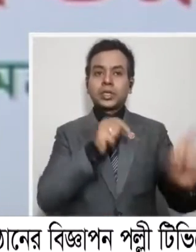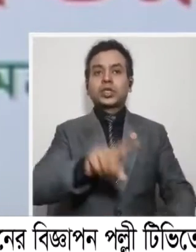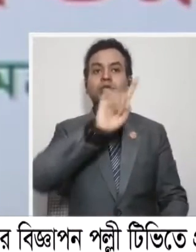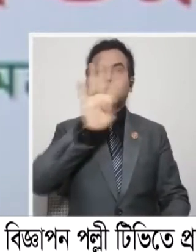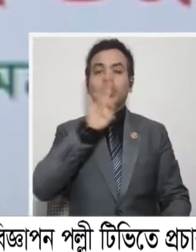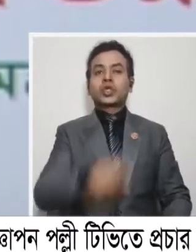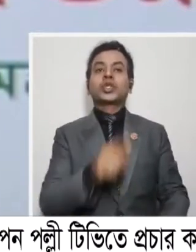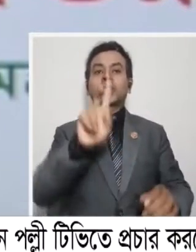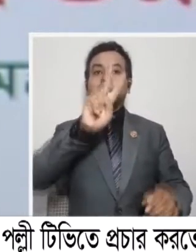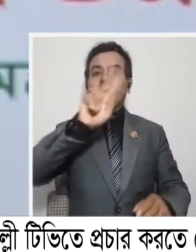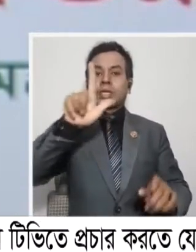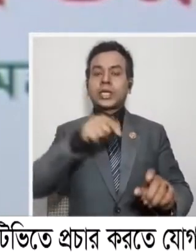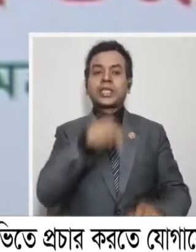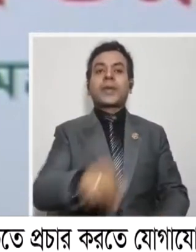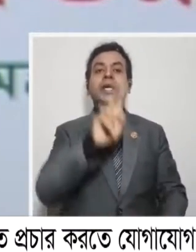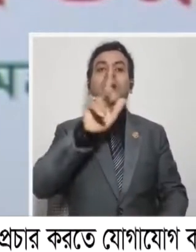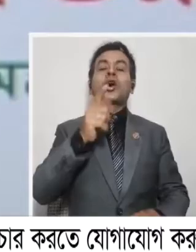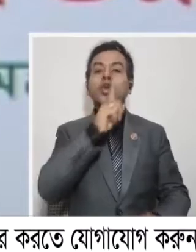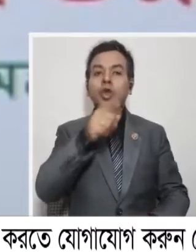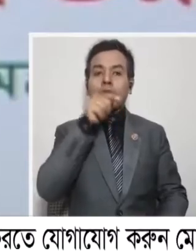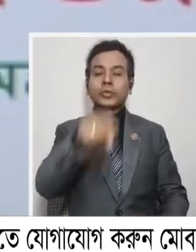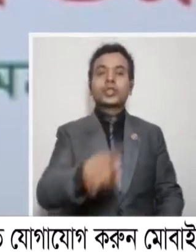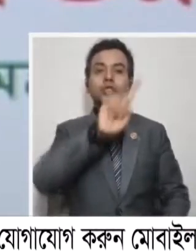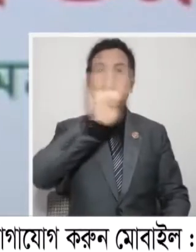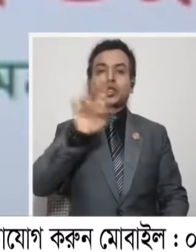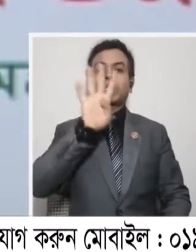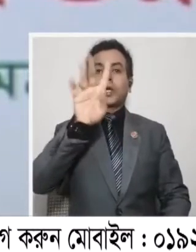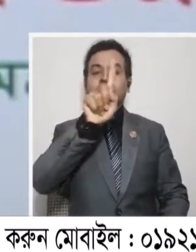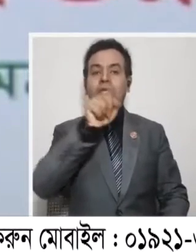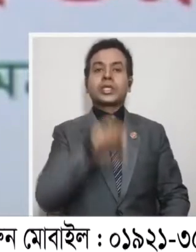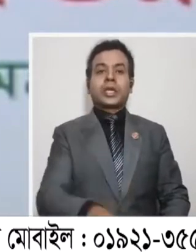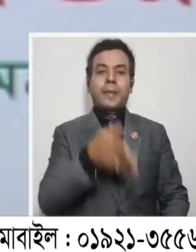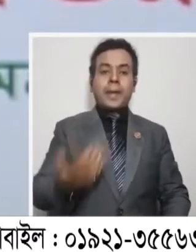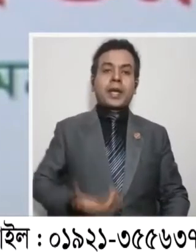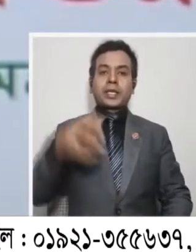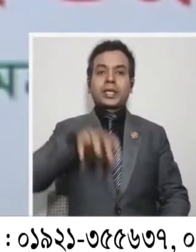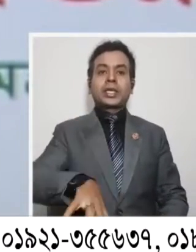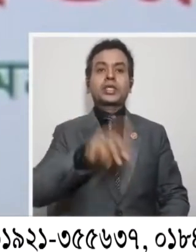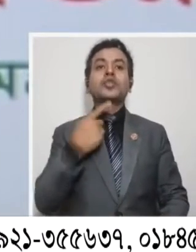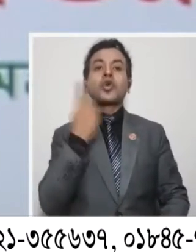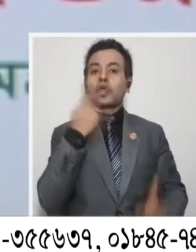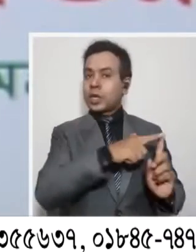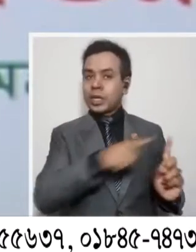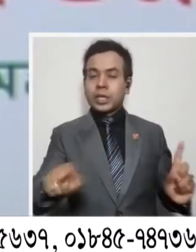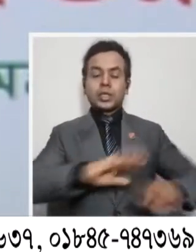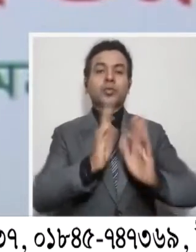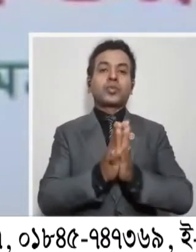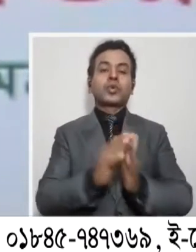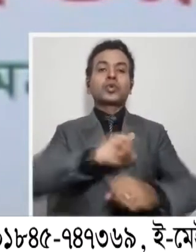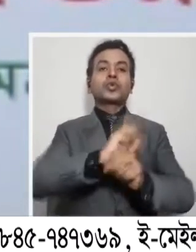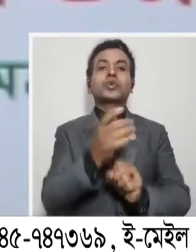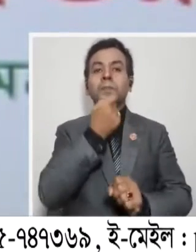এছাড়া একদিনে নতুন করে মোট শনাক্ত হয়েছে 1773 জন। দেশে মোট আক্রান্ত সংখ্যা দাঁড়িয়েছে 28,511